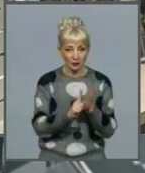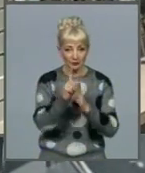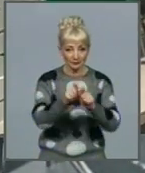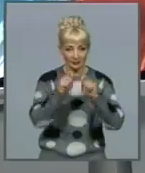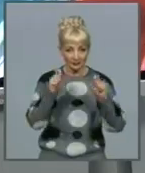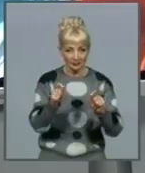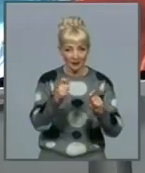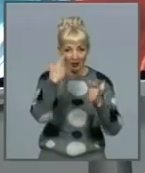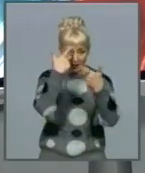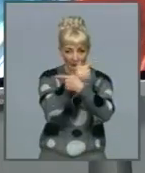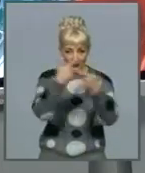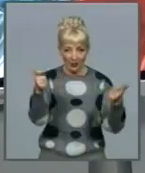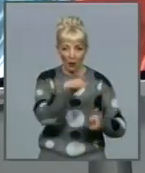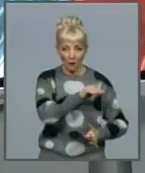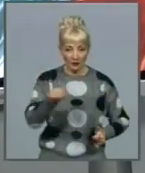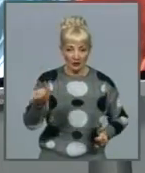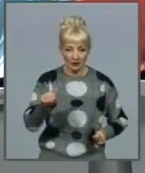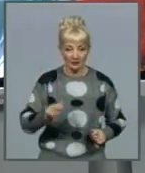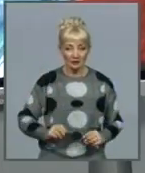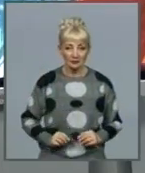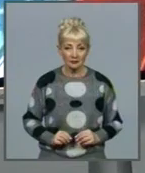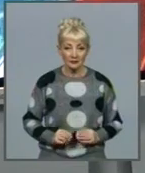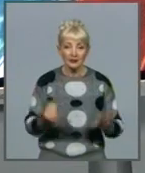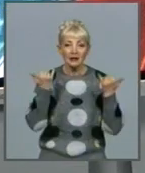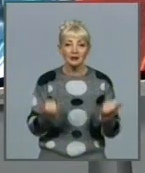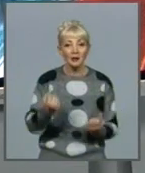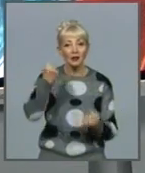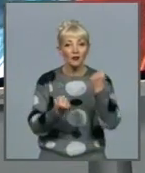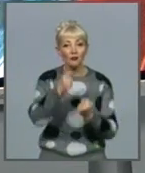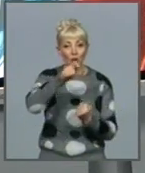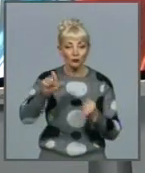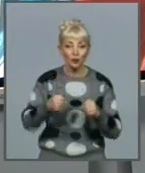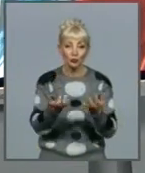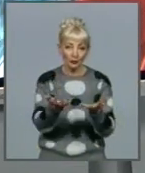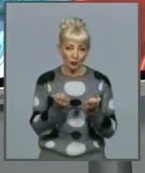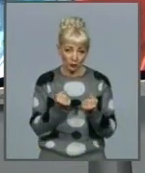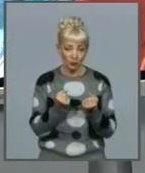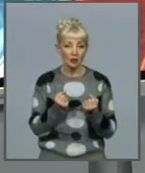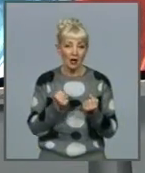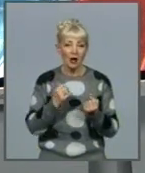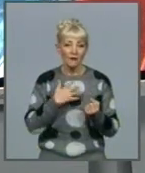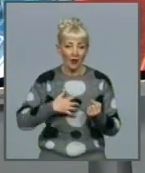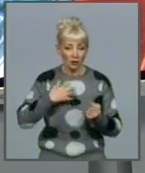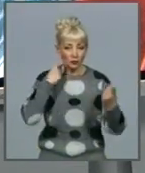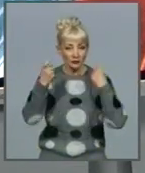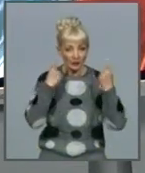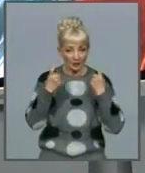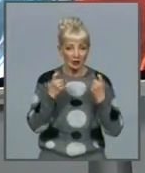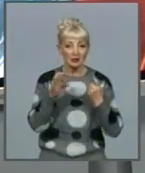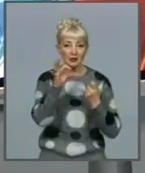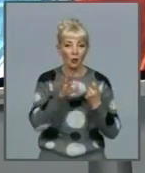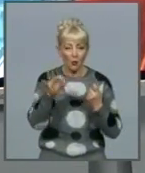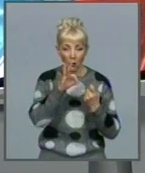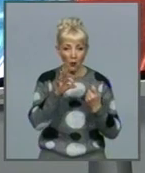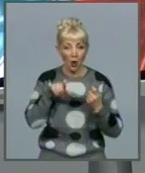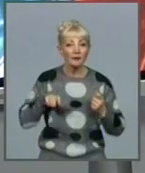оприлюднення. Відтепер водії можуть отримувати об'єктивну і актуальну інформацію щодо стану автошляхів в країні. В